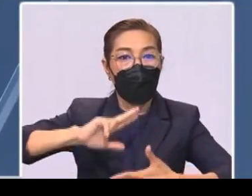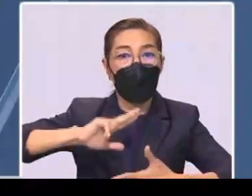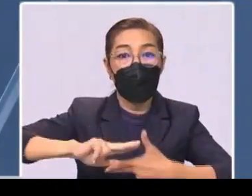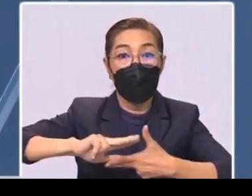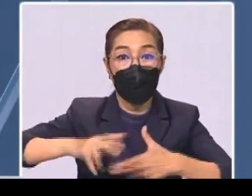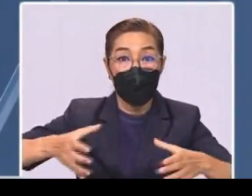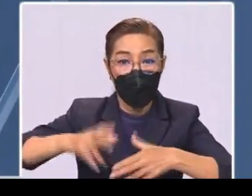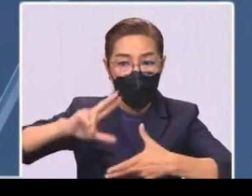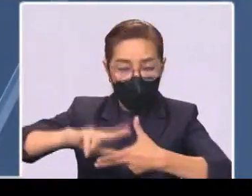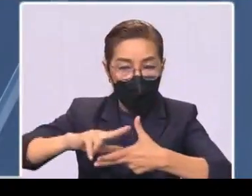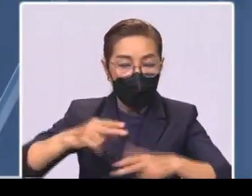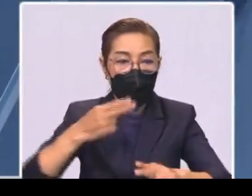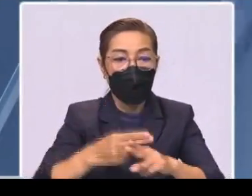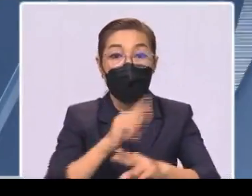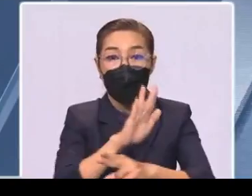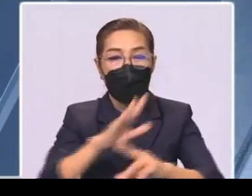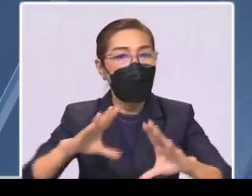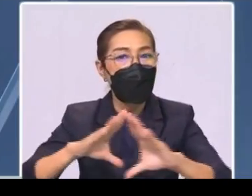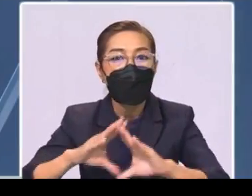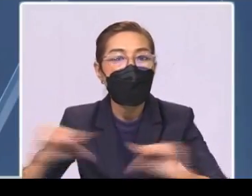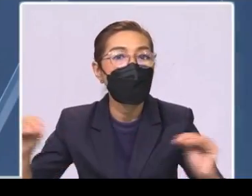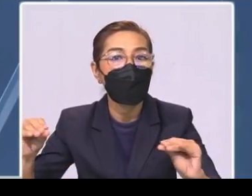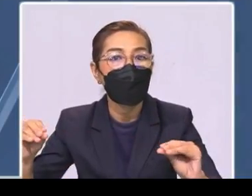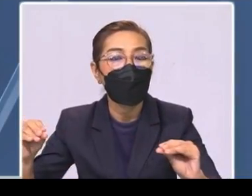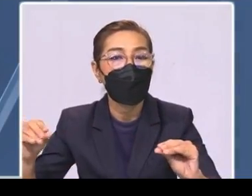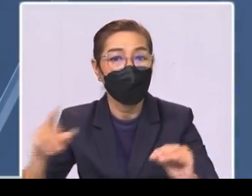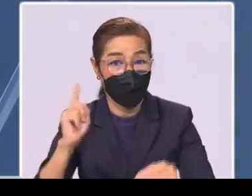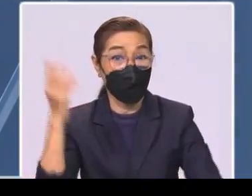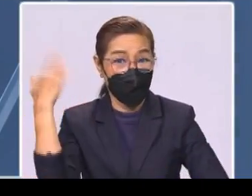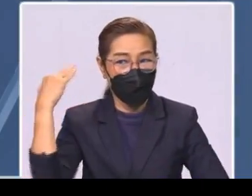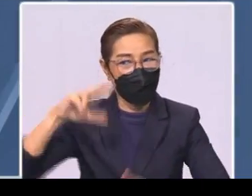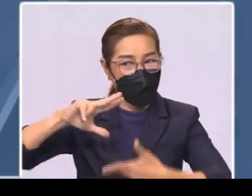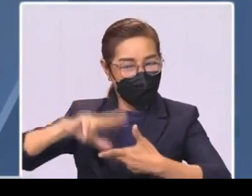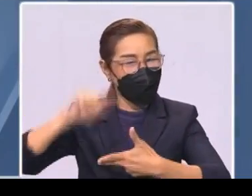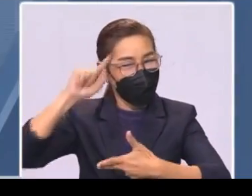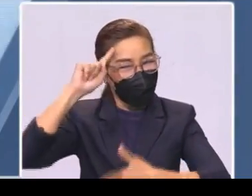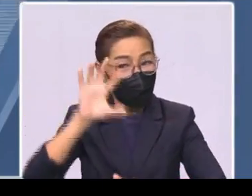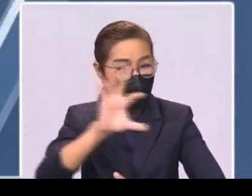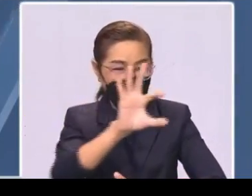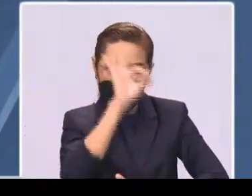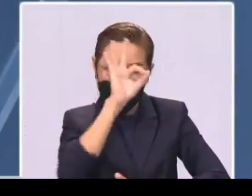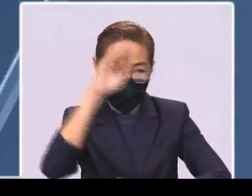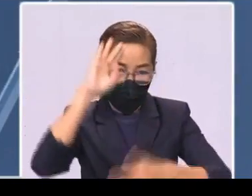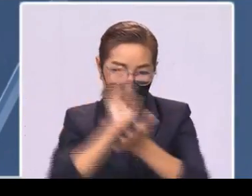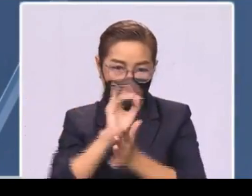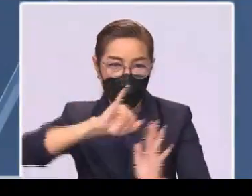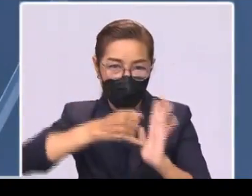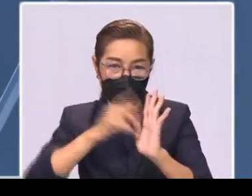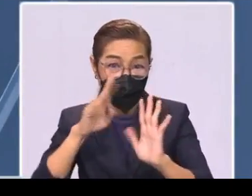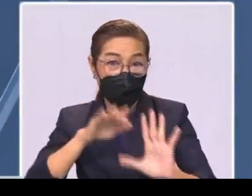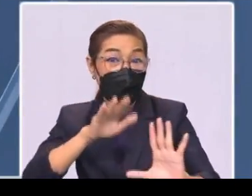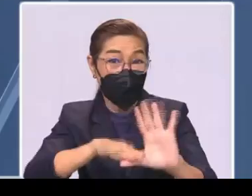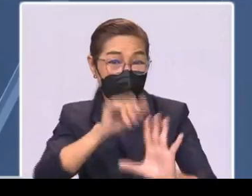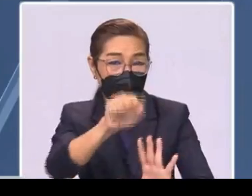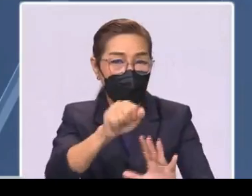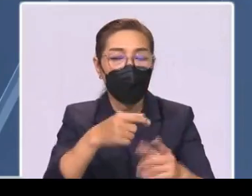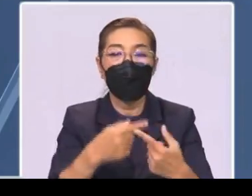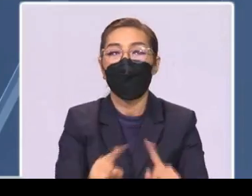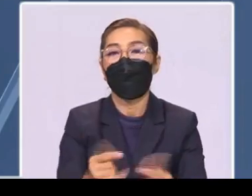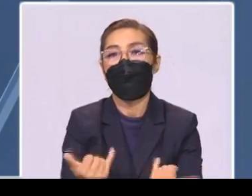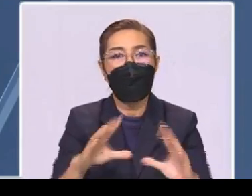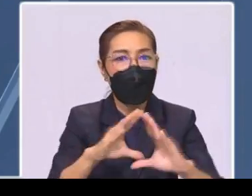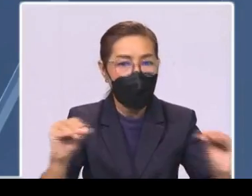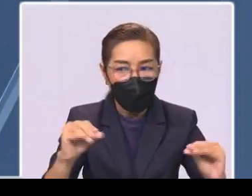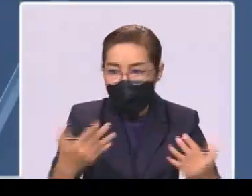หายไปเลยจากแคนดิตที่ว่าจะลงในนามพังพลังประชารัฐก็ยังเหลือชื่อของท่านอัศวินขวัญเมืองอยู่